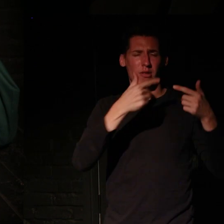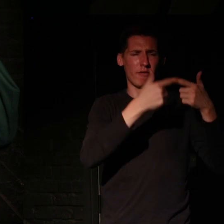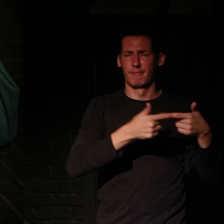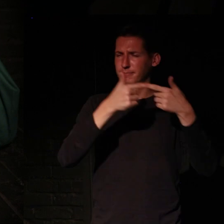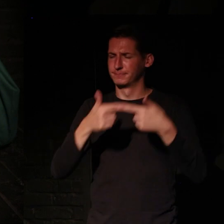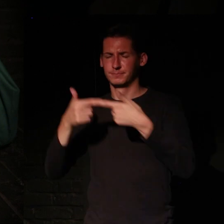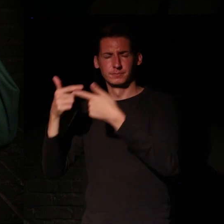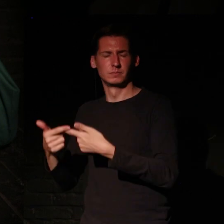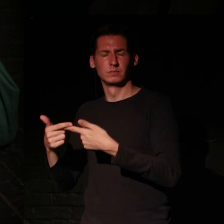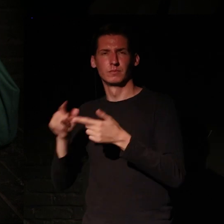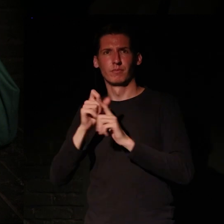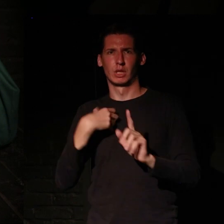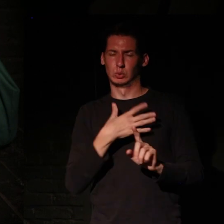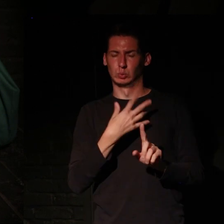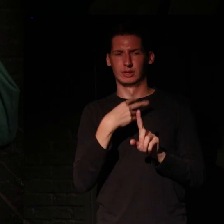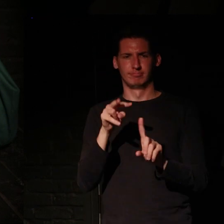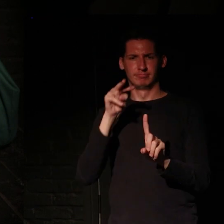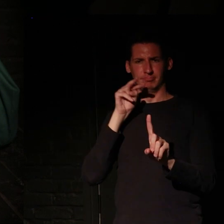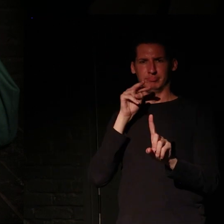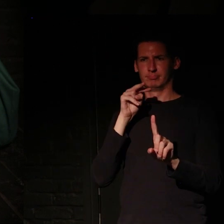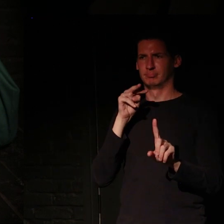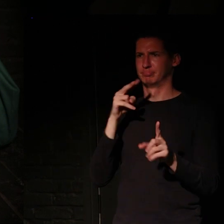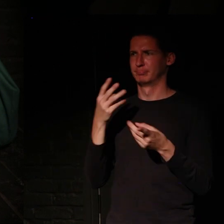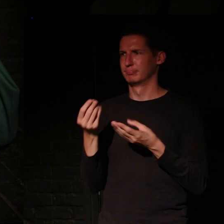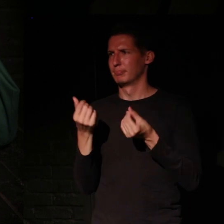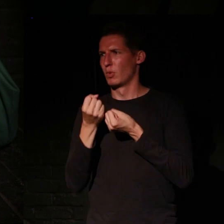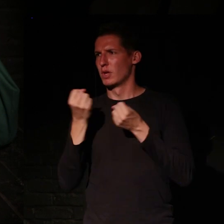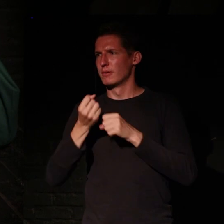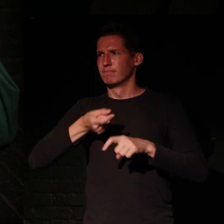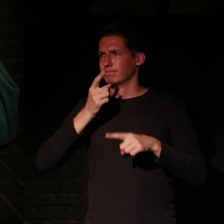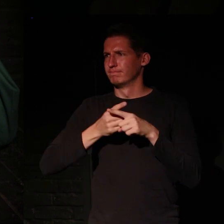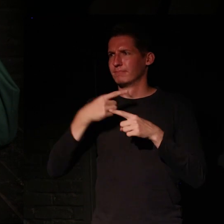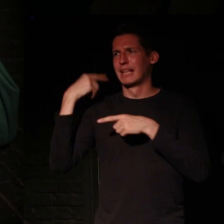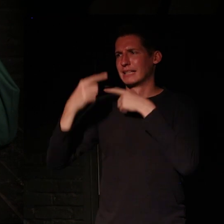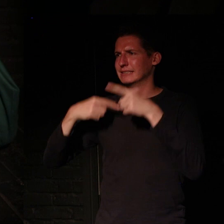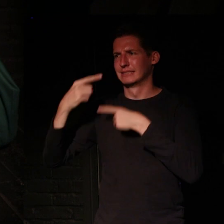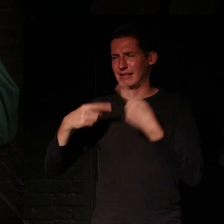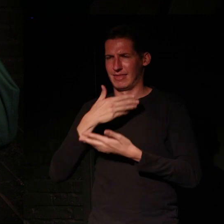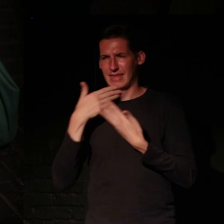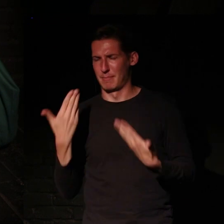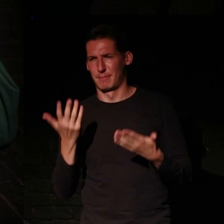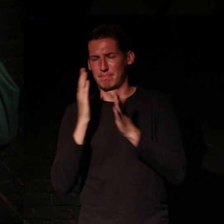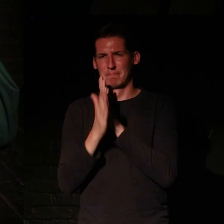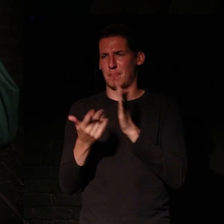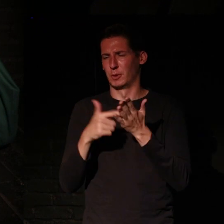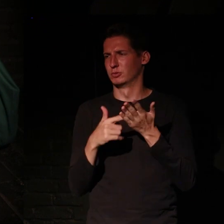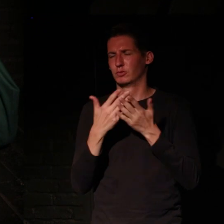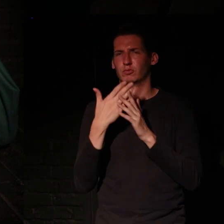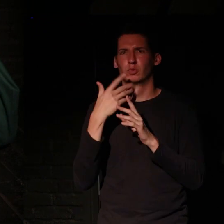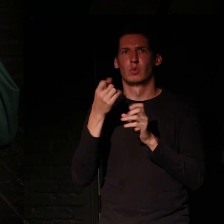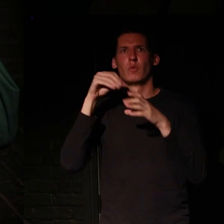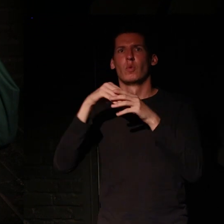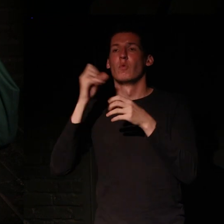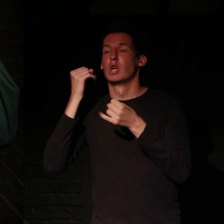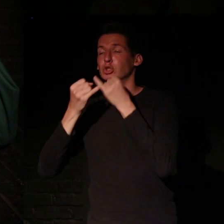no, z naszego punktu widzenia nieortodoksyjne, chociaż w tym drugim wieku to trudno mówić o jakiejś ortodoksji. Pokazują